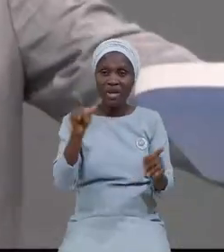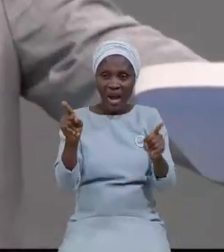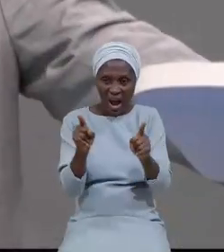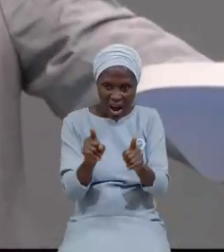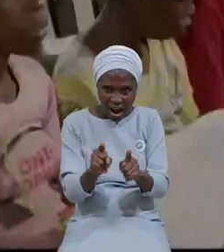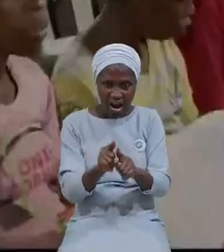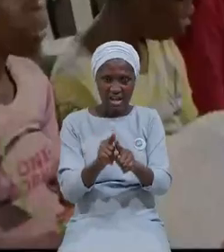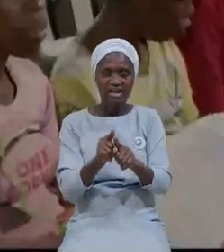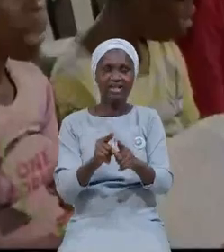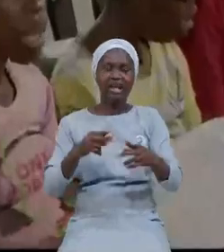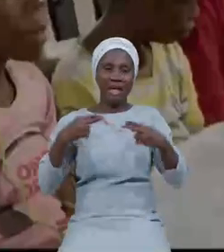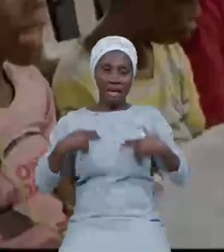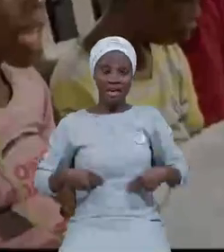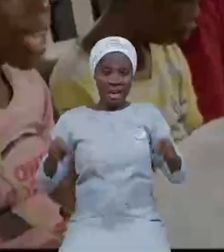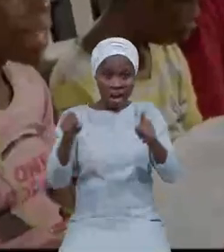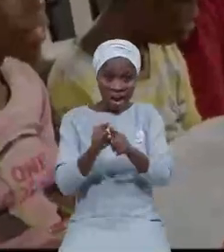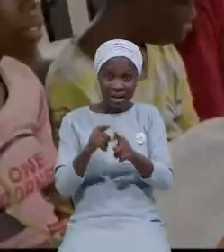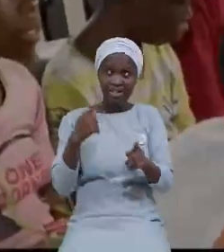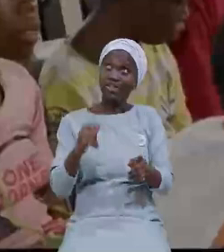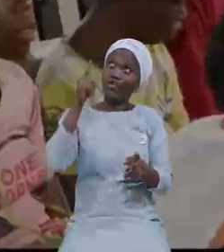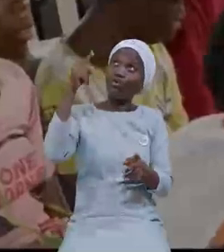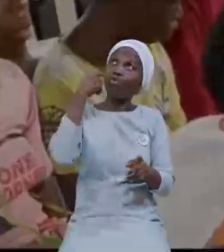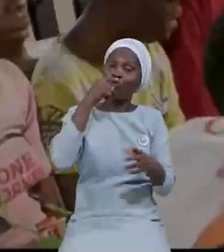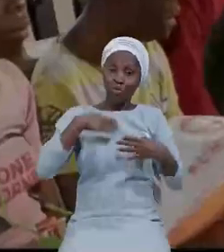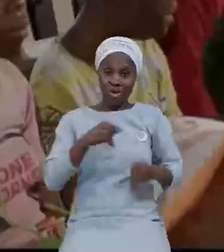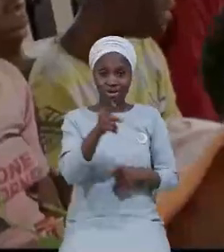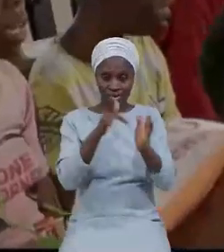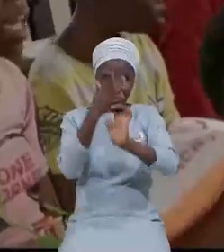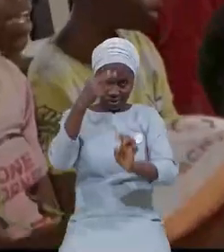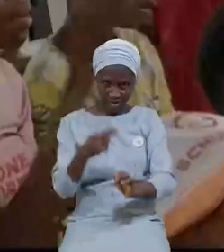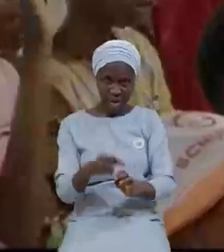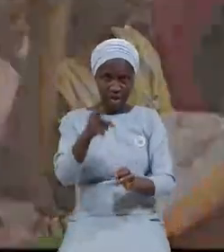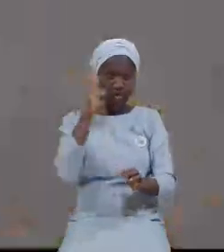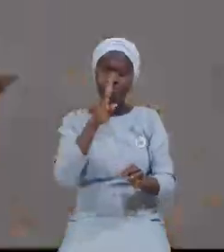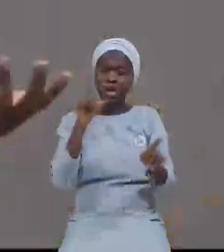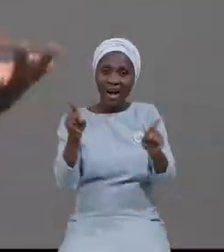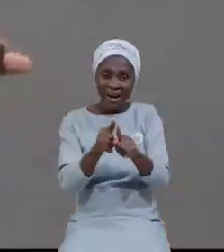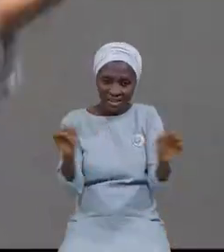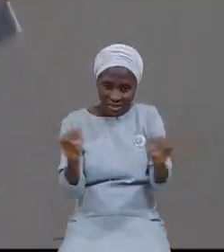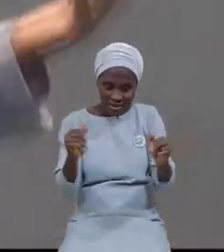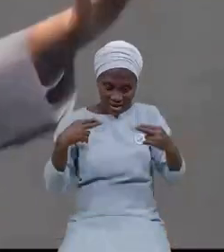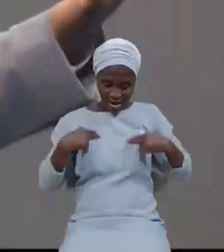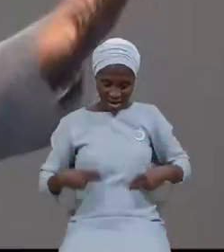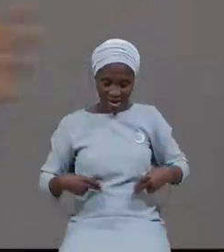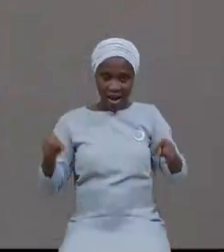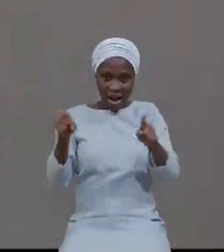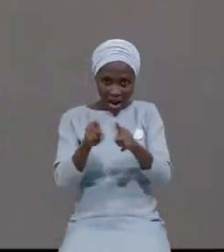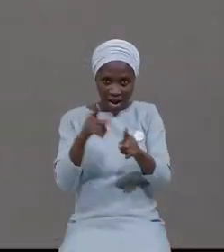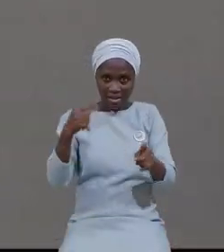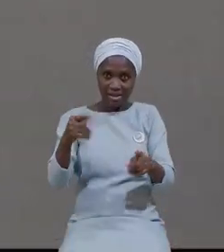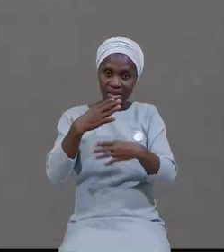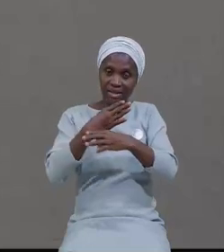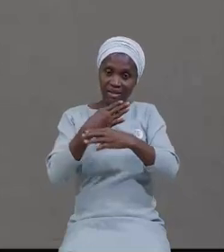bien portant que celui qui t'a guéri aussi bien portant que le guérisseur parce